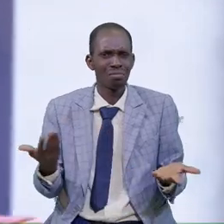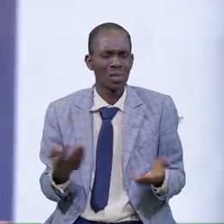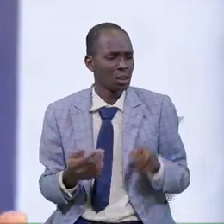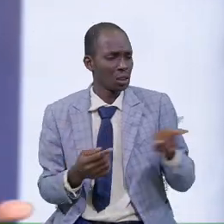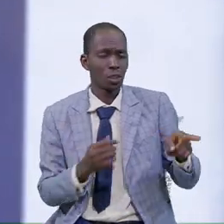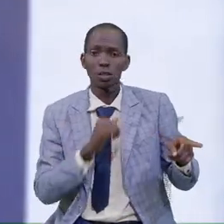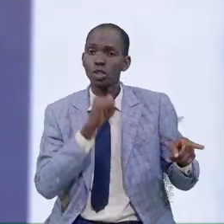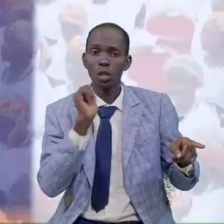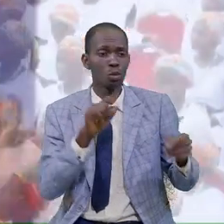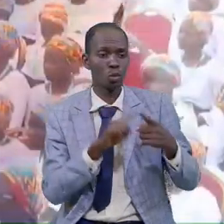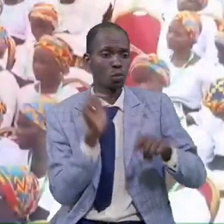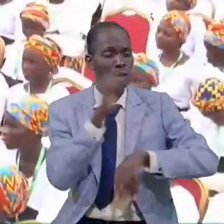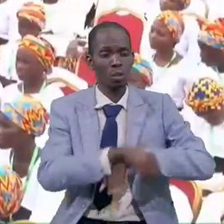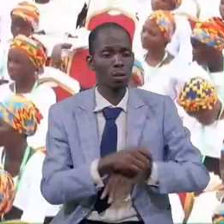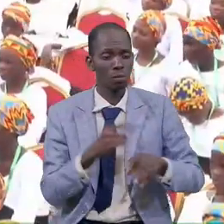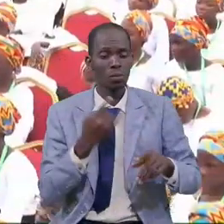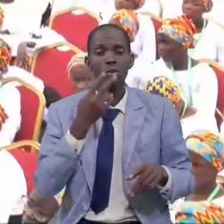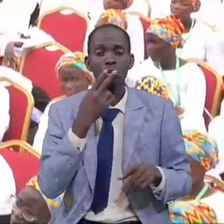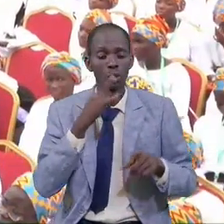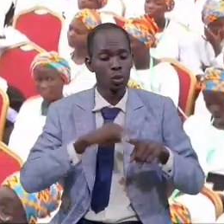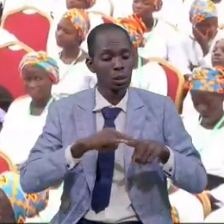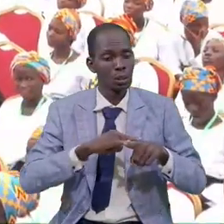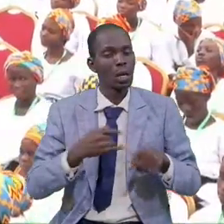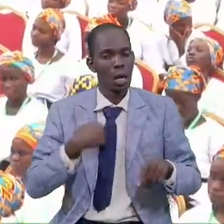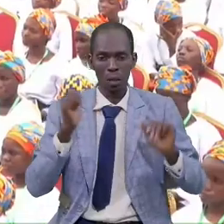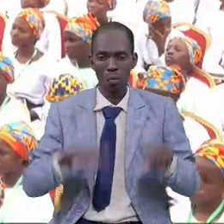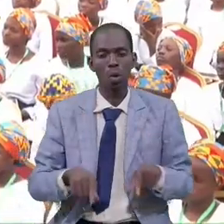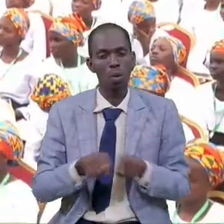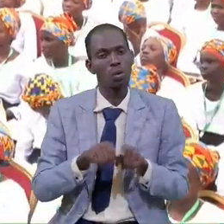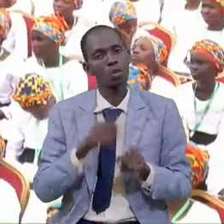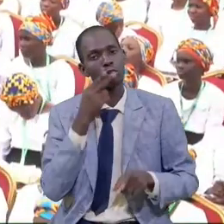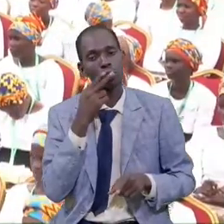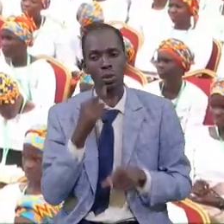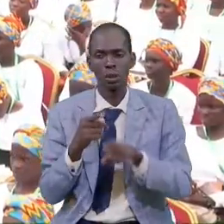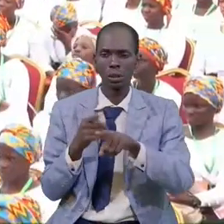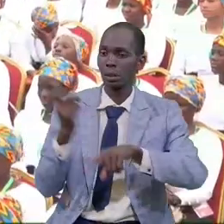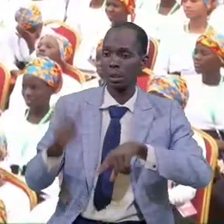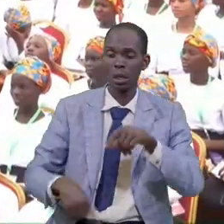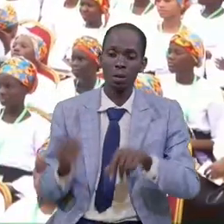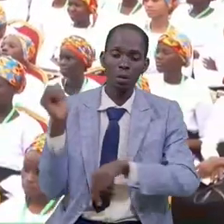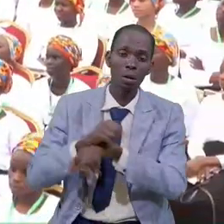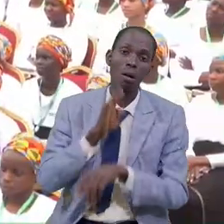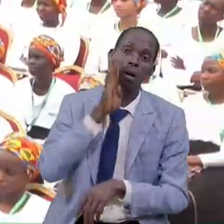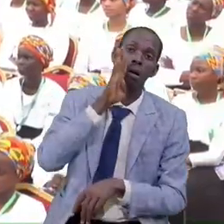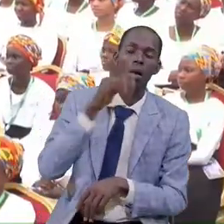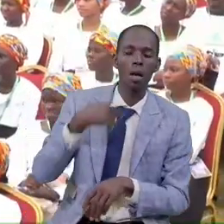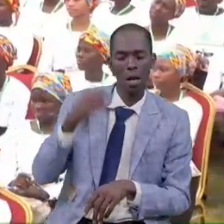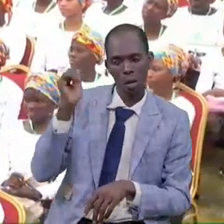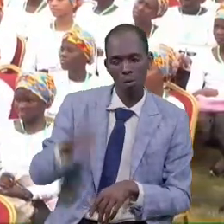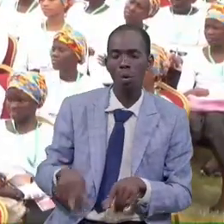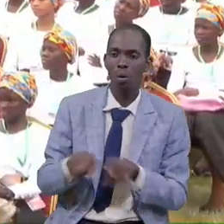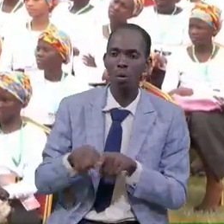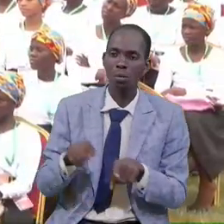la maladie, qui suis-je? Je dois avancer. Il n'a pas pu vaincre l'alcool, qui suis-je? Je dois